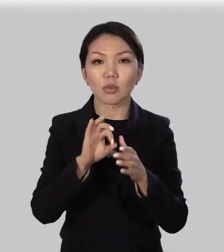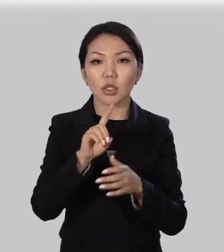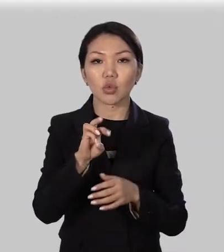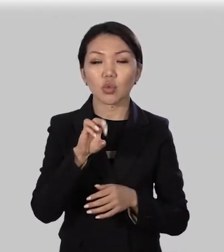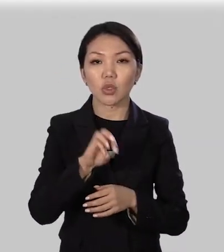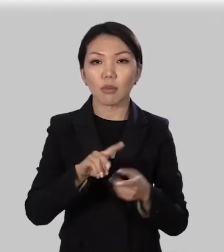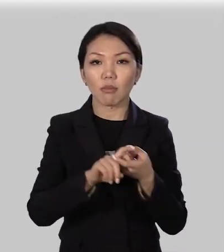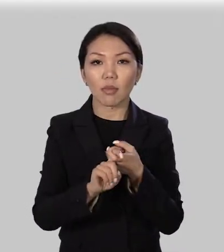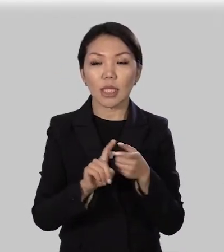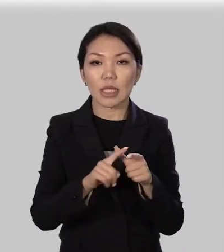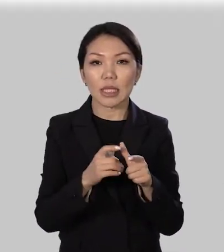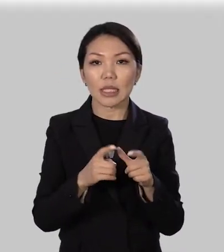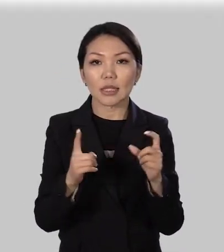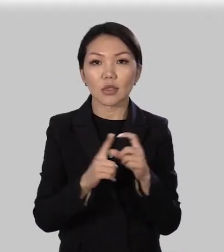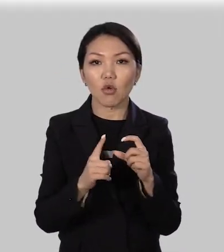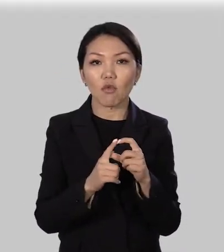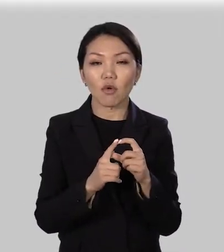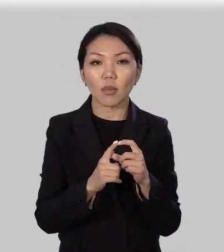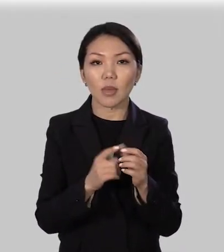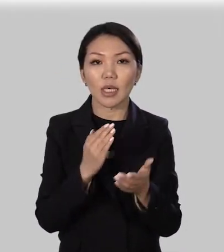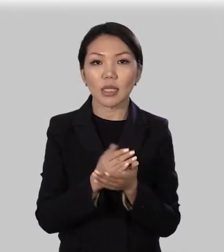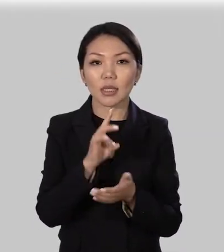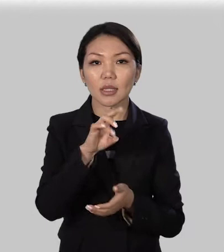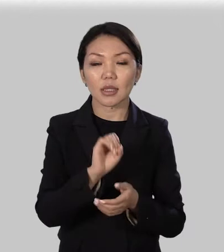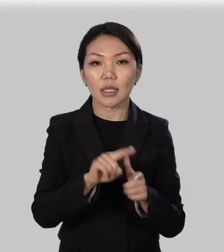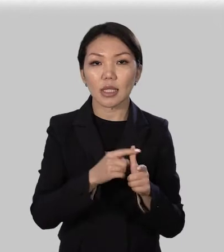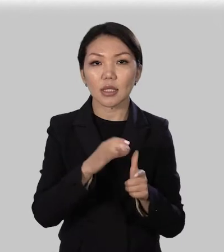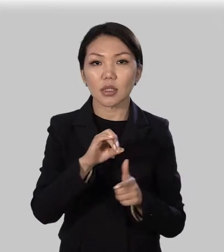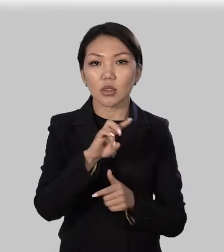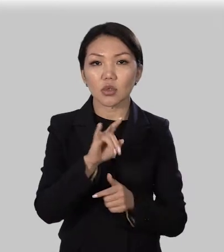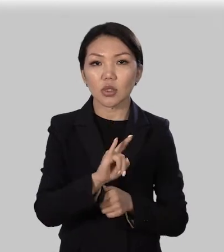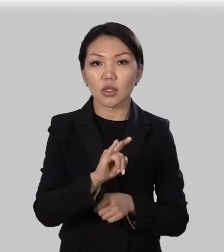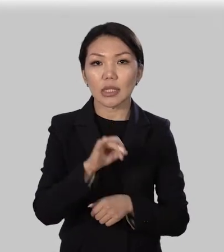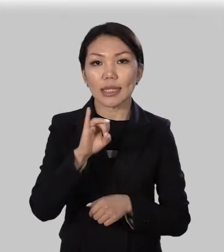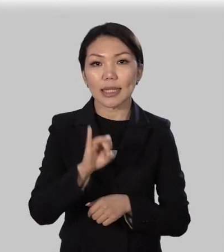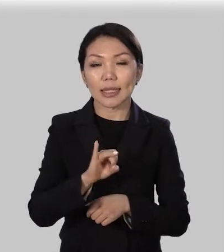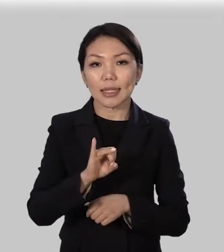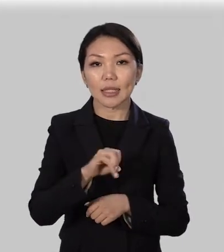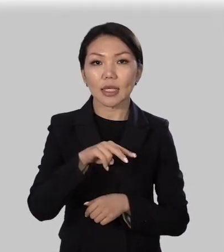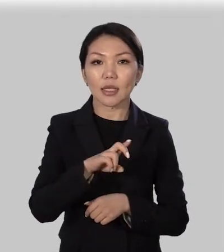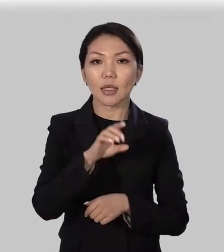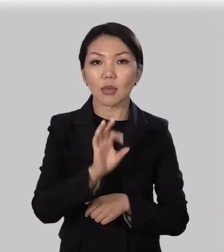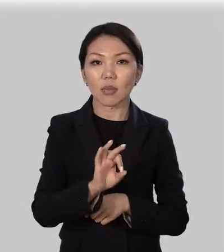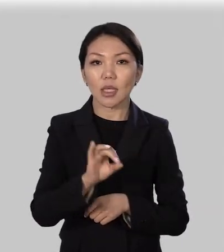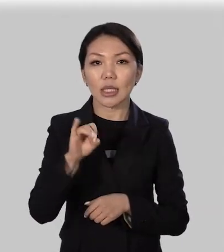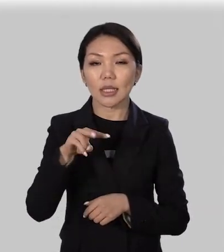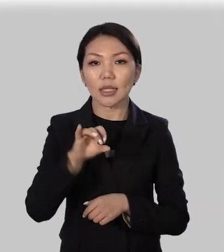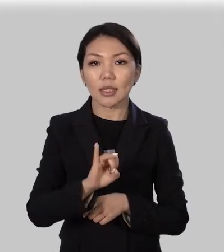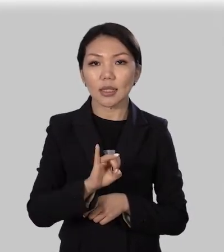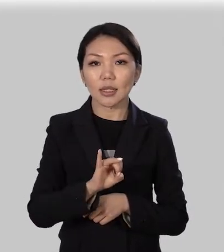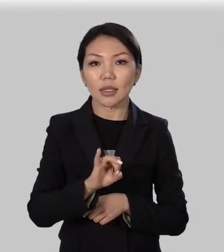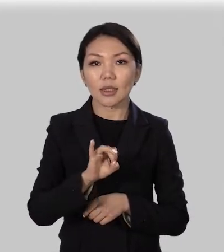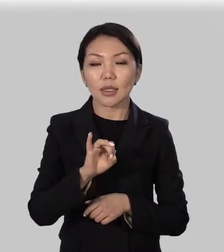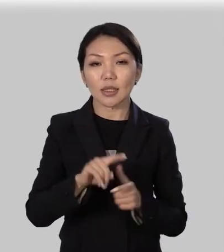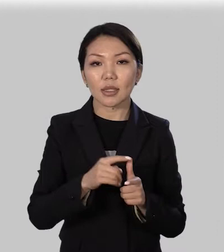союзом или союзным словом стоит частица «не» или союзы «и», «либо», «или»,